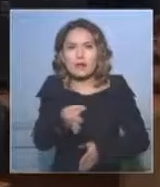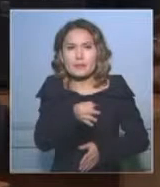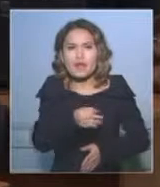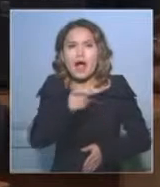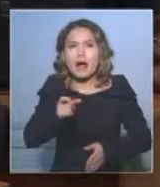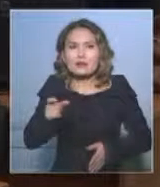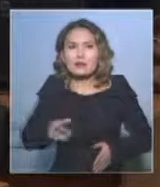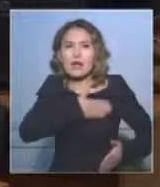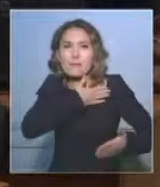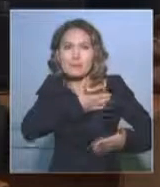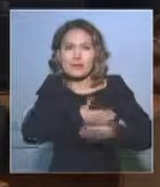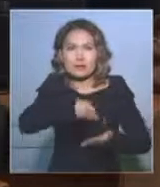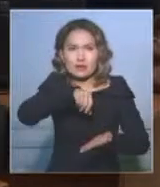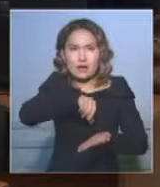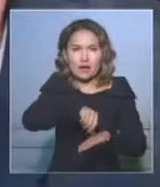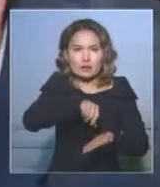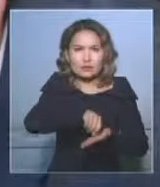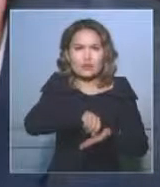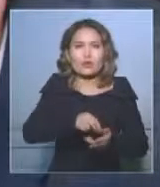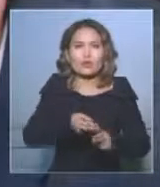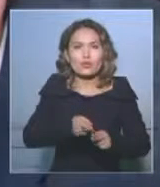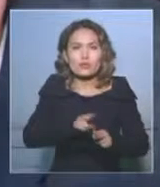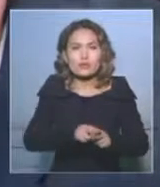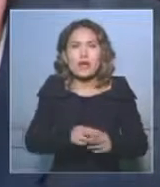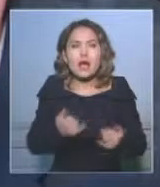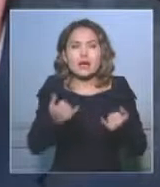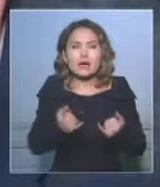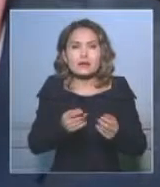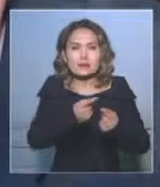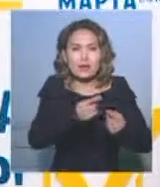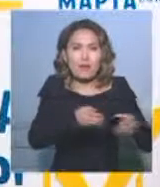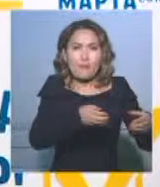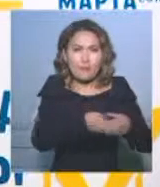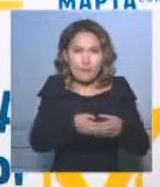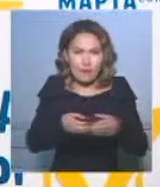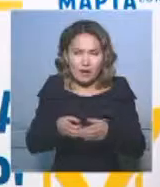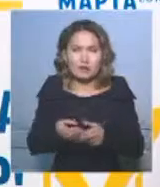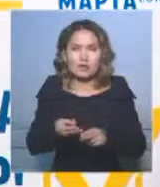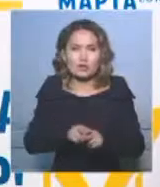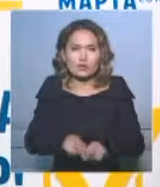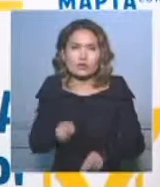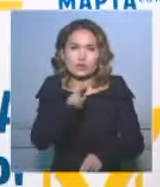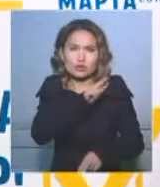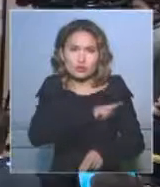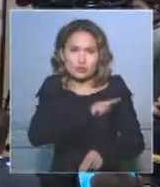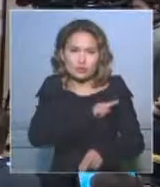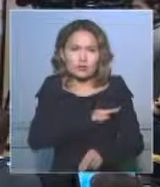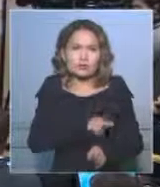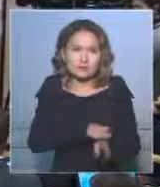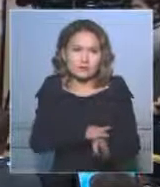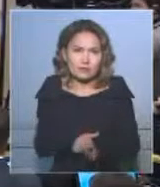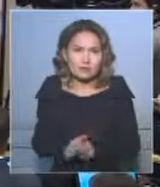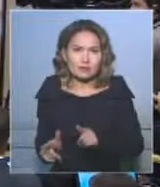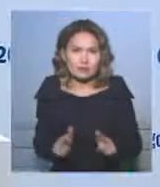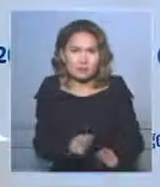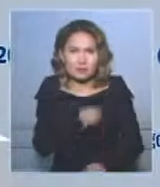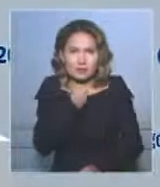облыстарының азаматтары белсенділік танытуда. Аталған аймақтарда өзі-өзі ұсынып жатқандар да көп.